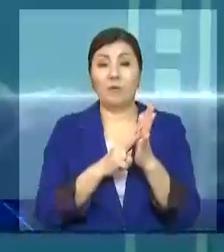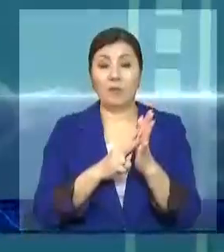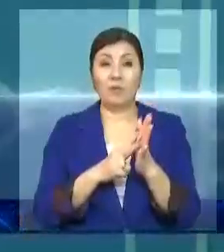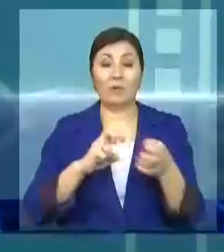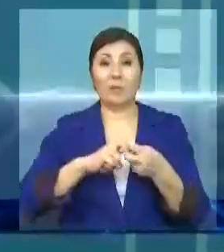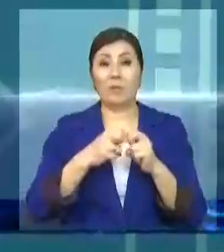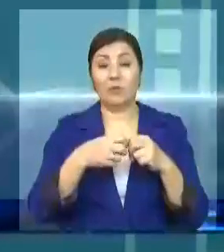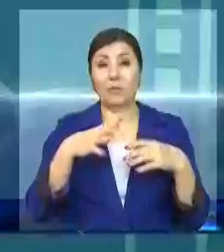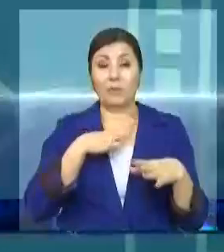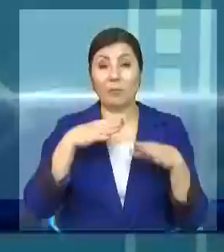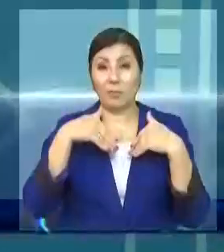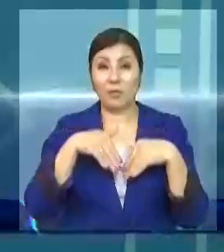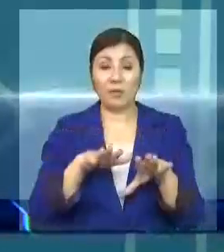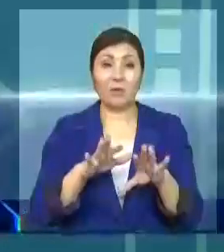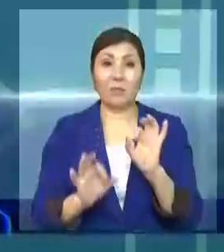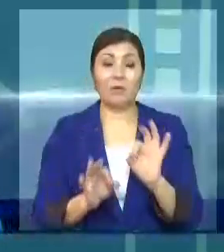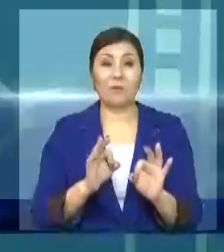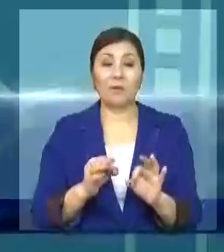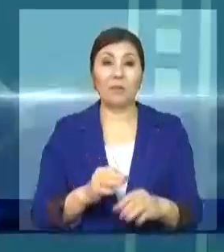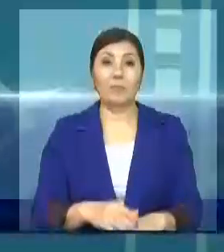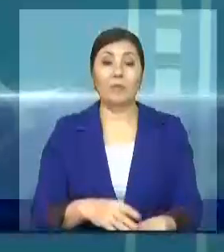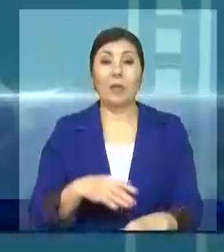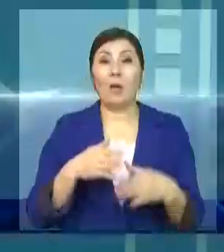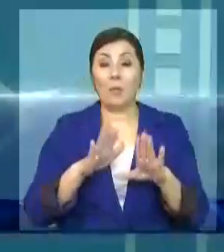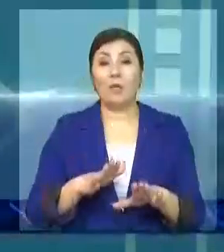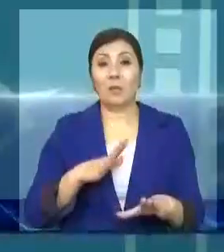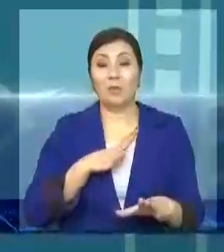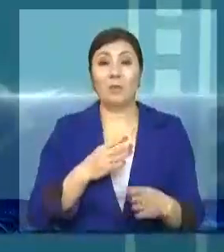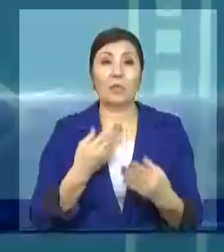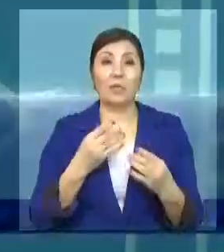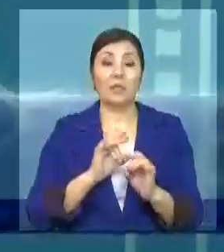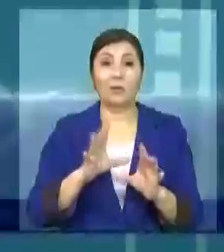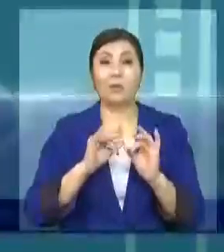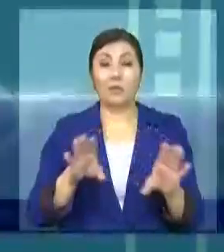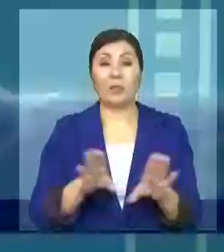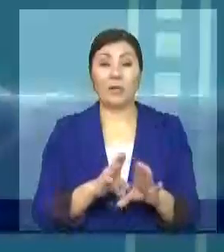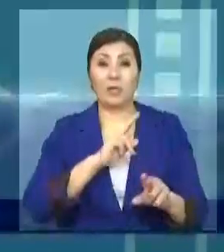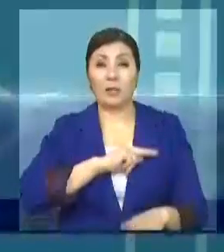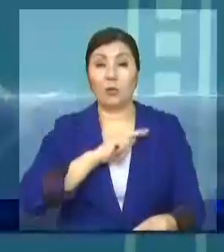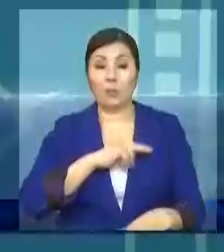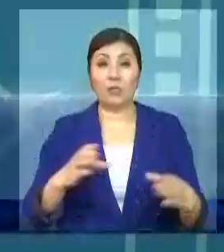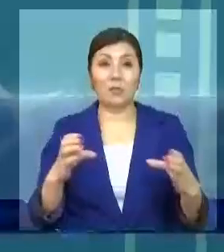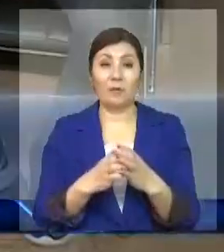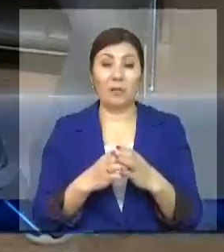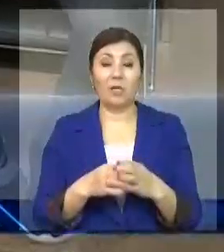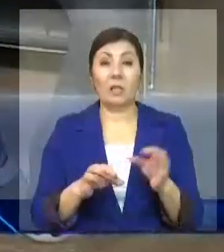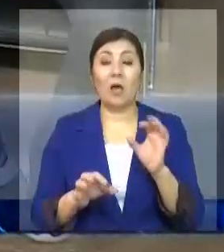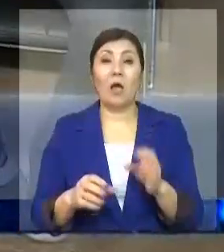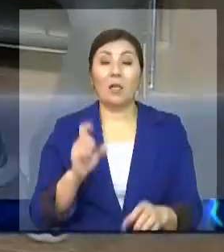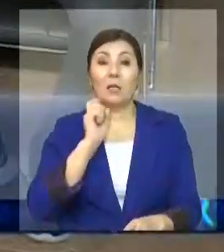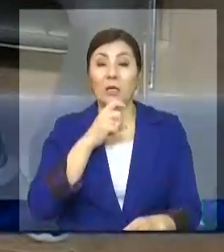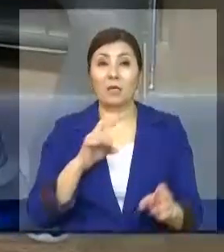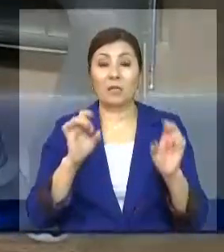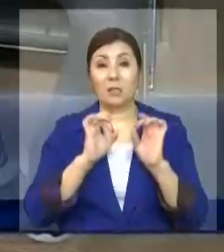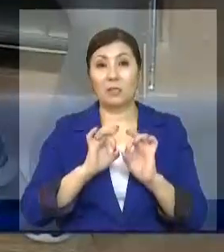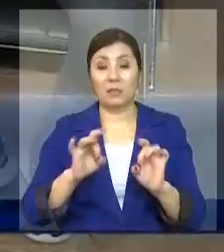решено положительно, по остальным даны разъяснения. Такая же работа проводится с департаментом экономических расследований. Палата